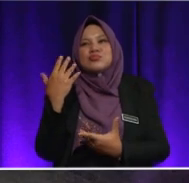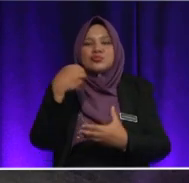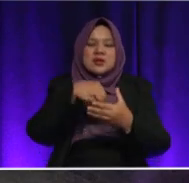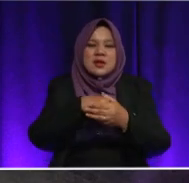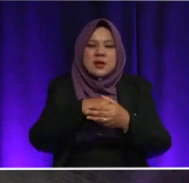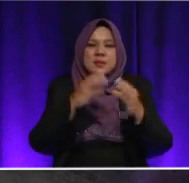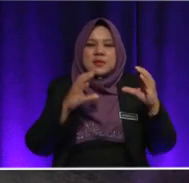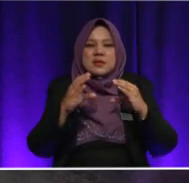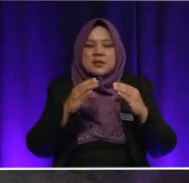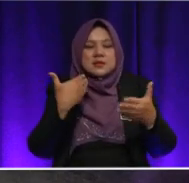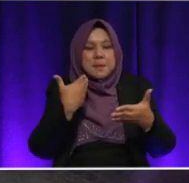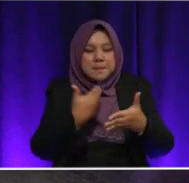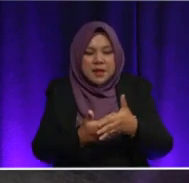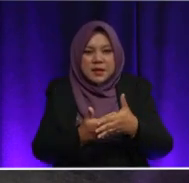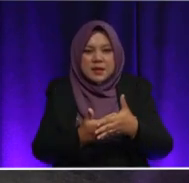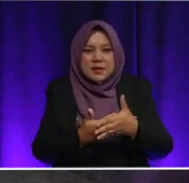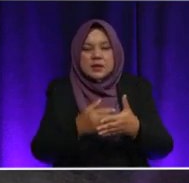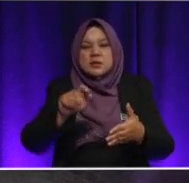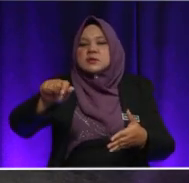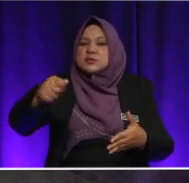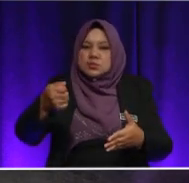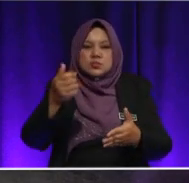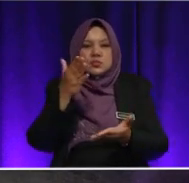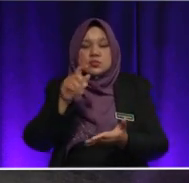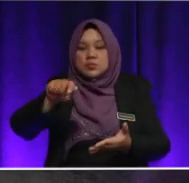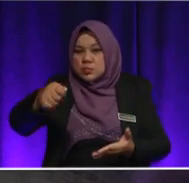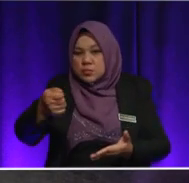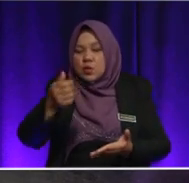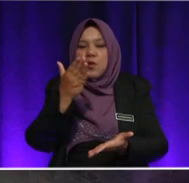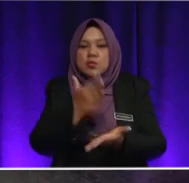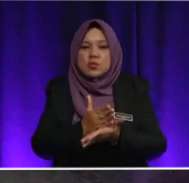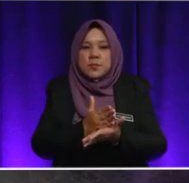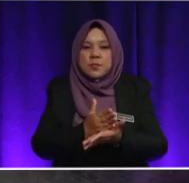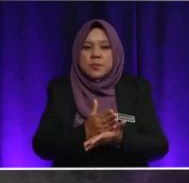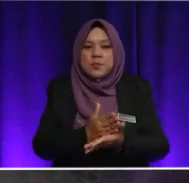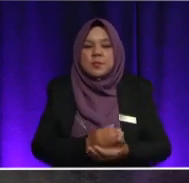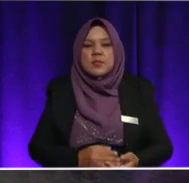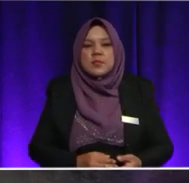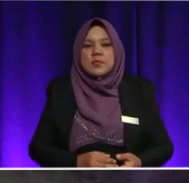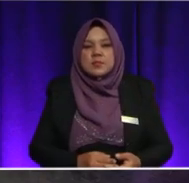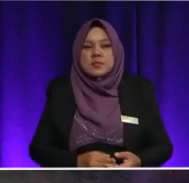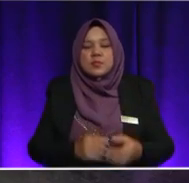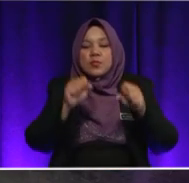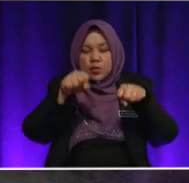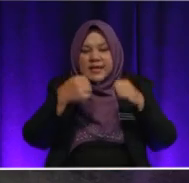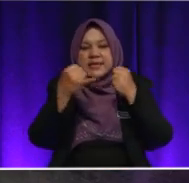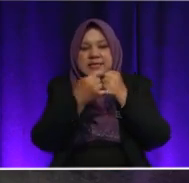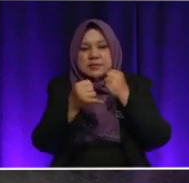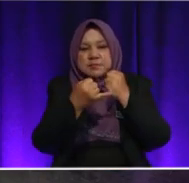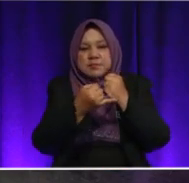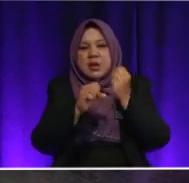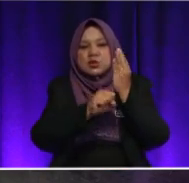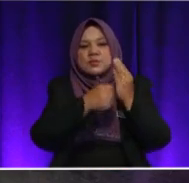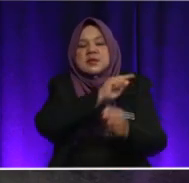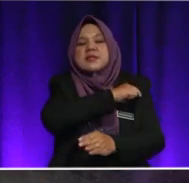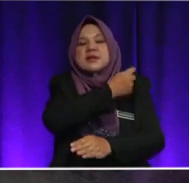sampai tempat yang kita tidak setuju kita terus mati kayak anjing terus kita bergerak ke tempat yang kita tidak pergi dan kita boleh jimat kan penggunaannya sebutin